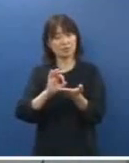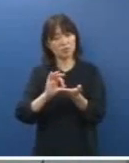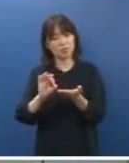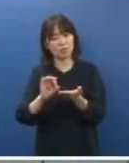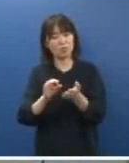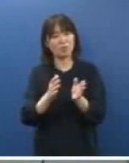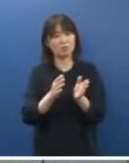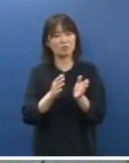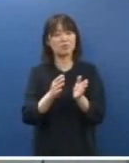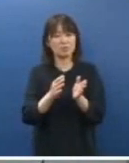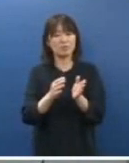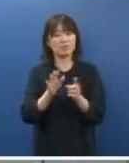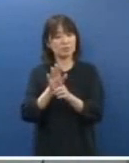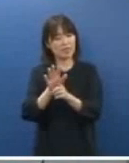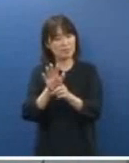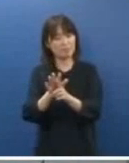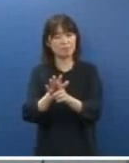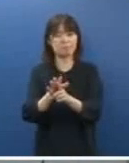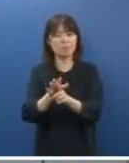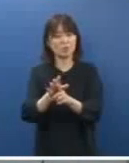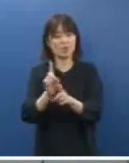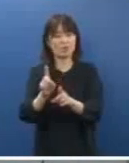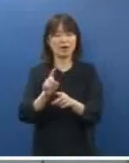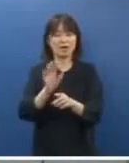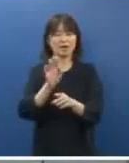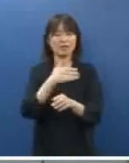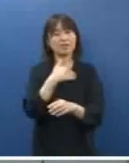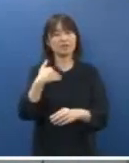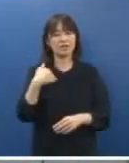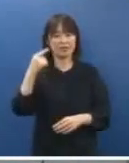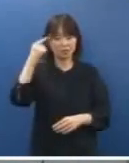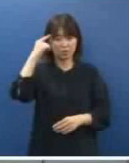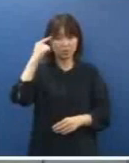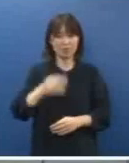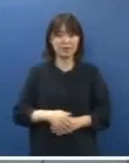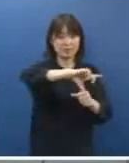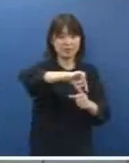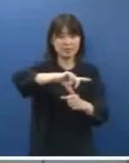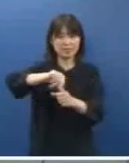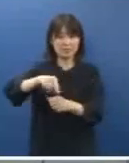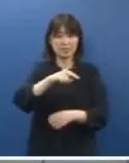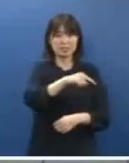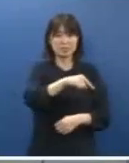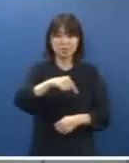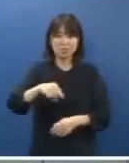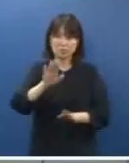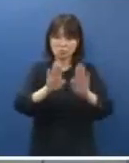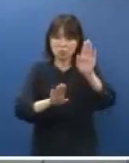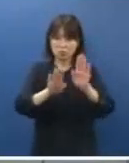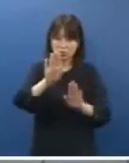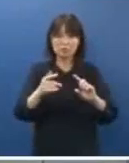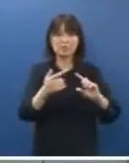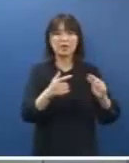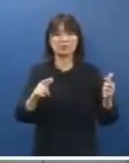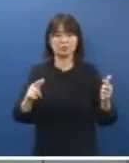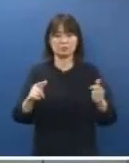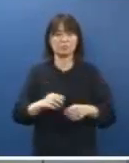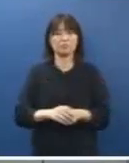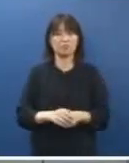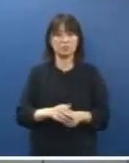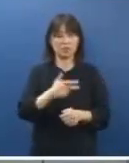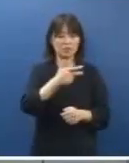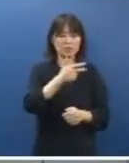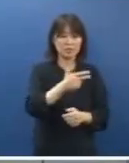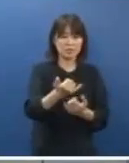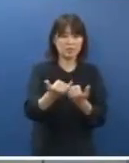え方があり得るのかなと思われるところもあります。まあ、この辺は地域のそれぞれの事情がありまして、市や町の考え方、まずはそれ